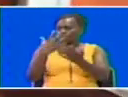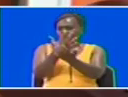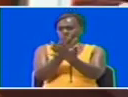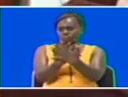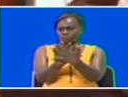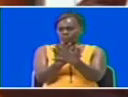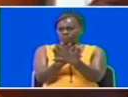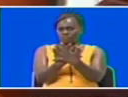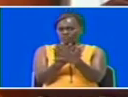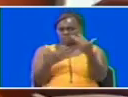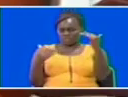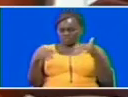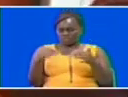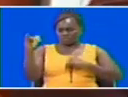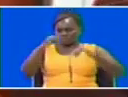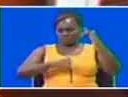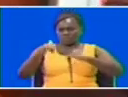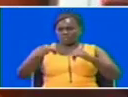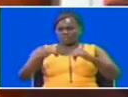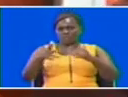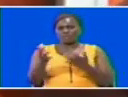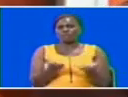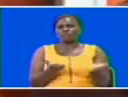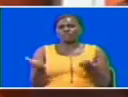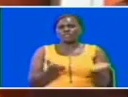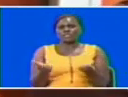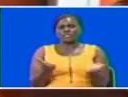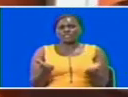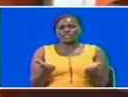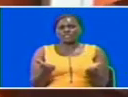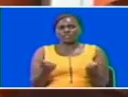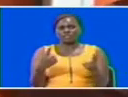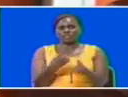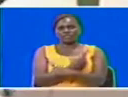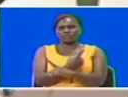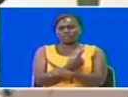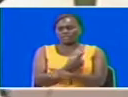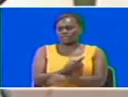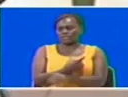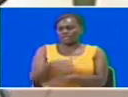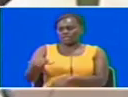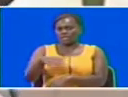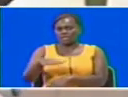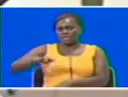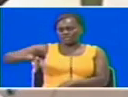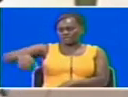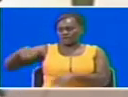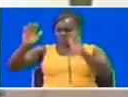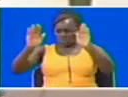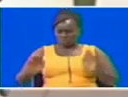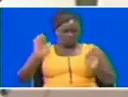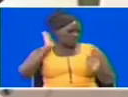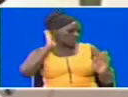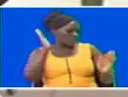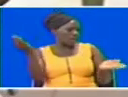wa uhamiaji usiku wa kuamkia leo. Wamekuwa wakifanya biashara ya uchuuzi katika mitaa mbalimbali jijini Kisumu kwa muda sasa. Kesi hiyo itasikizwa